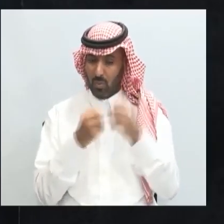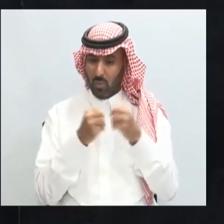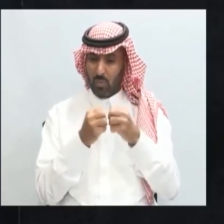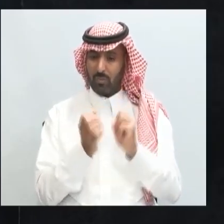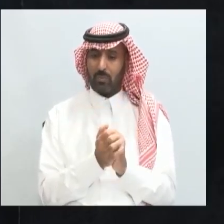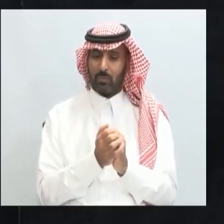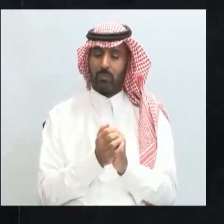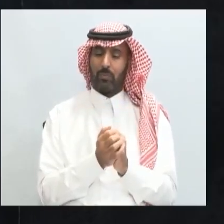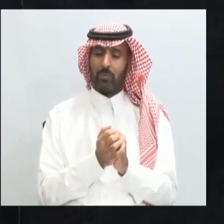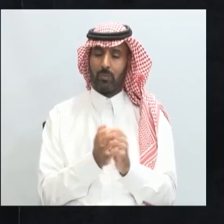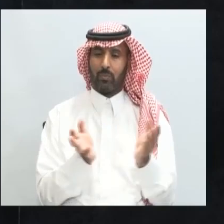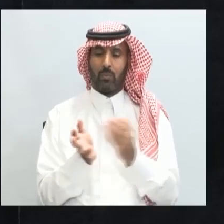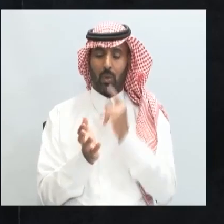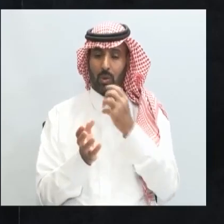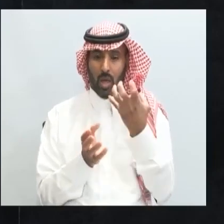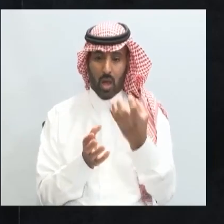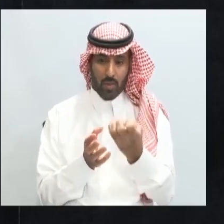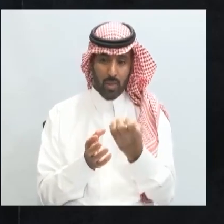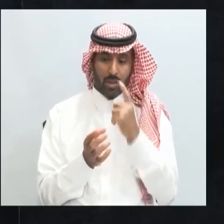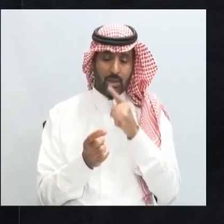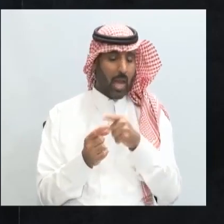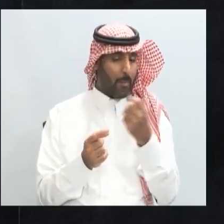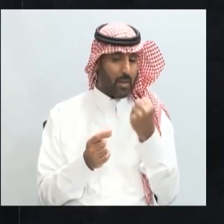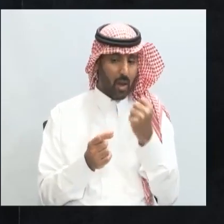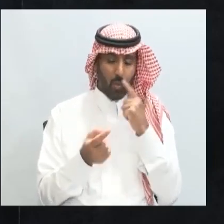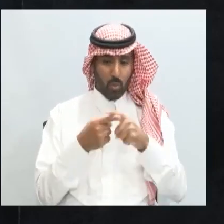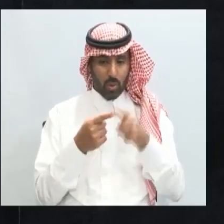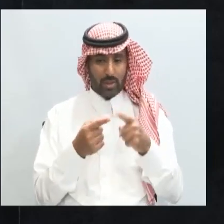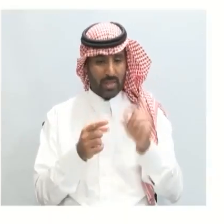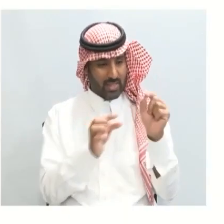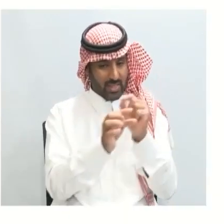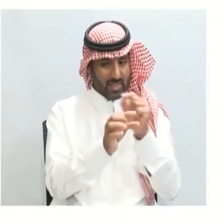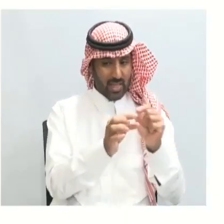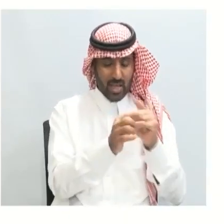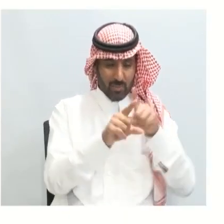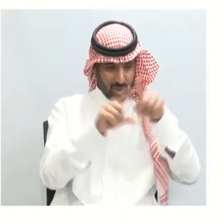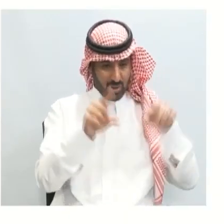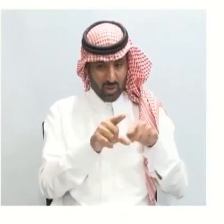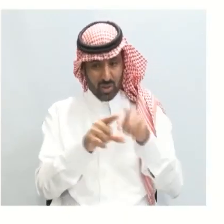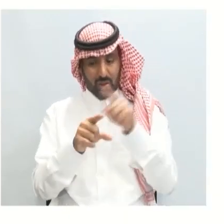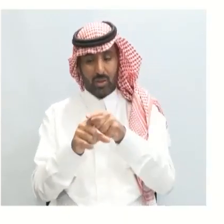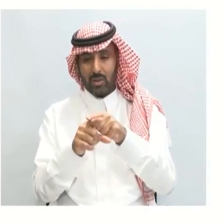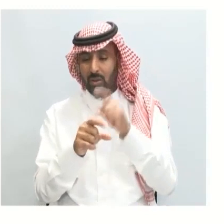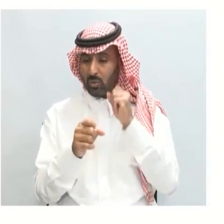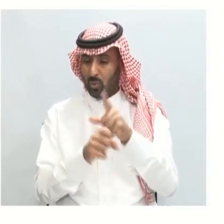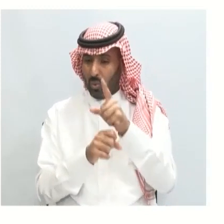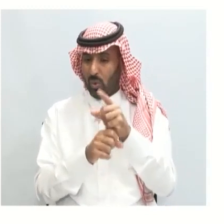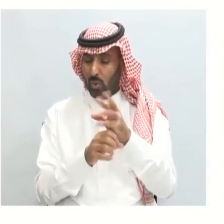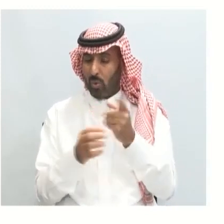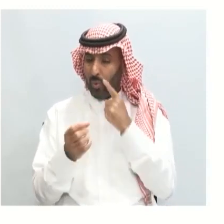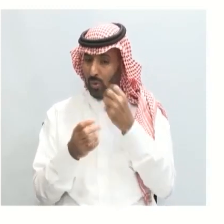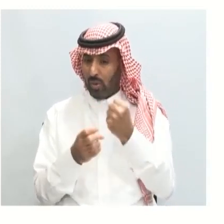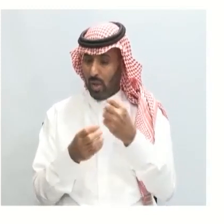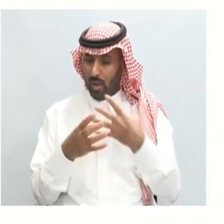اصطدامات كثيره الضغط يعتمد على عدد وقوه استخدامات جسيمات الغاز بجدار الاناء و هذا يؤدي الى زياده